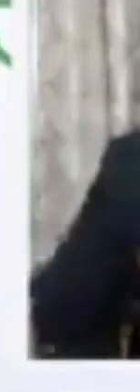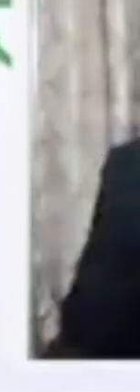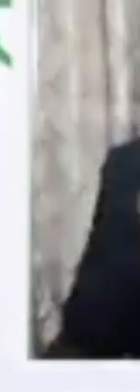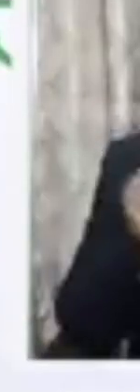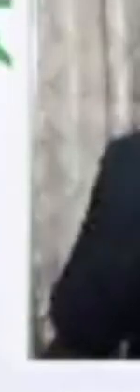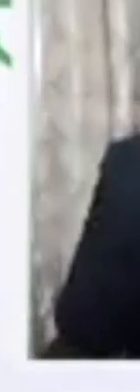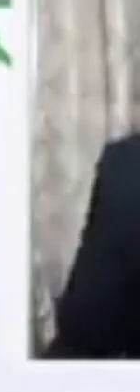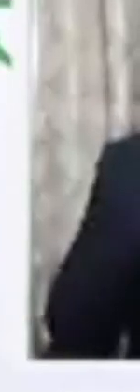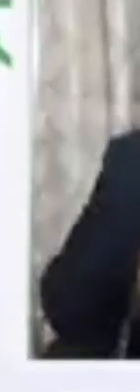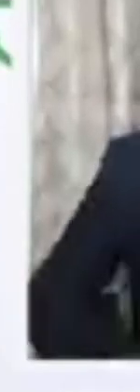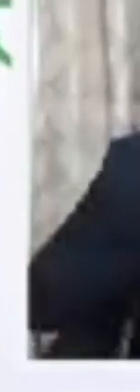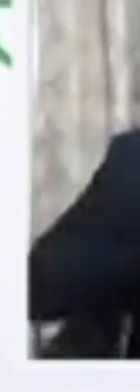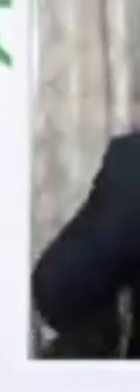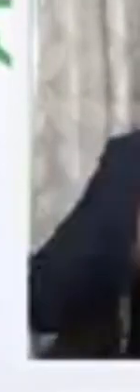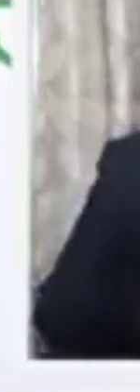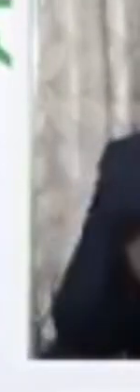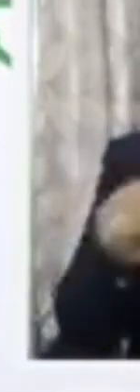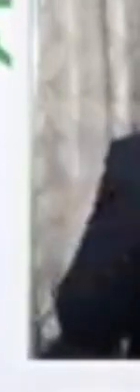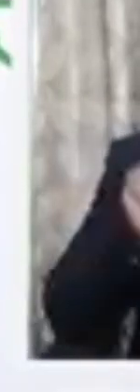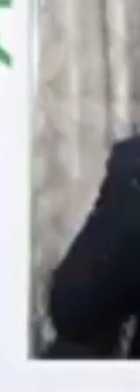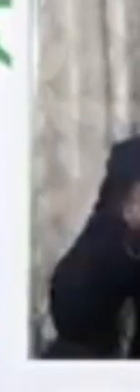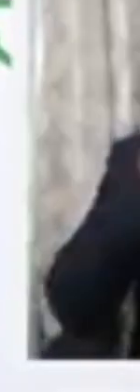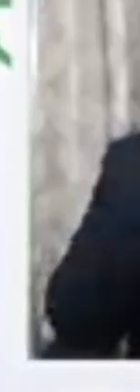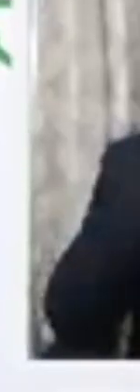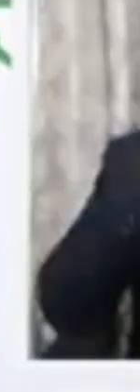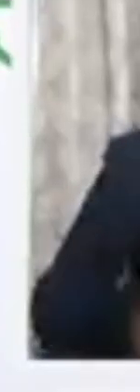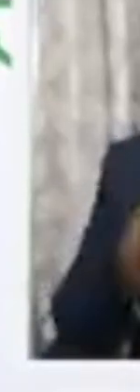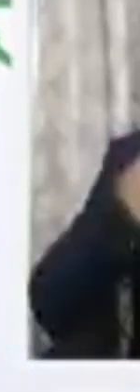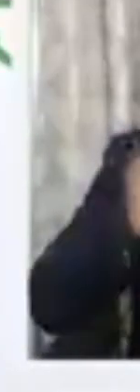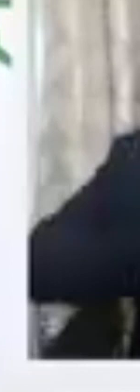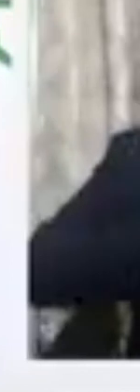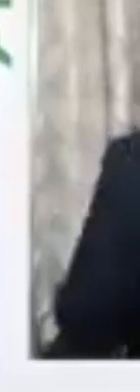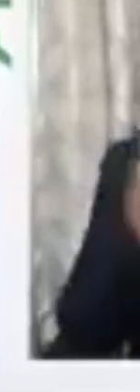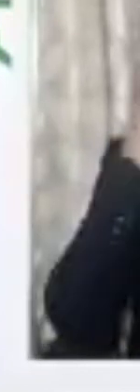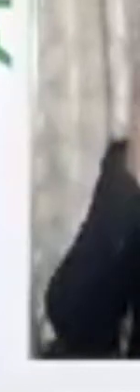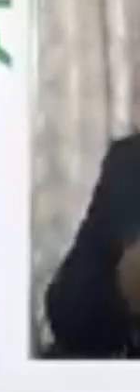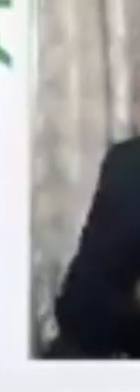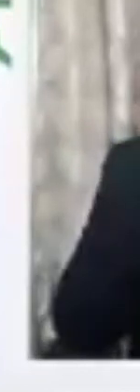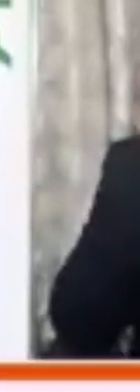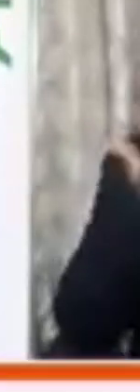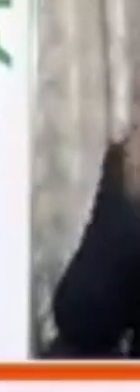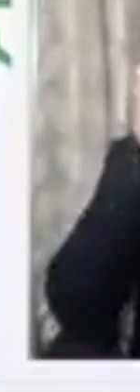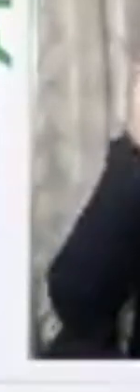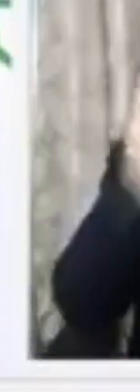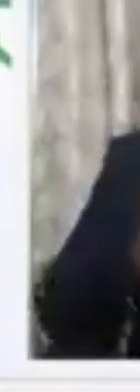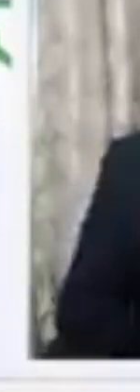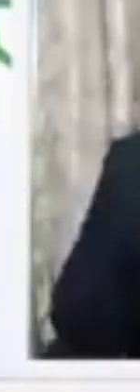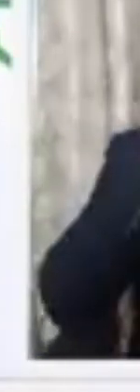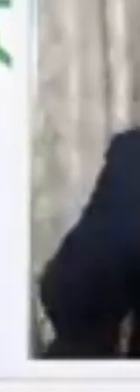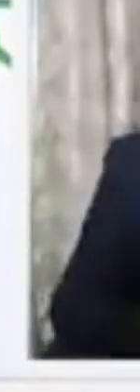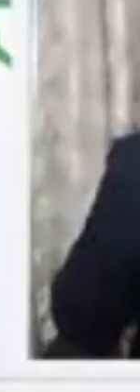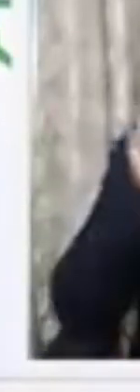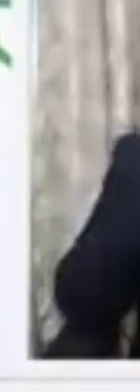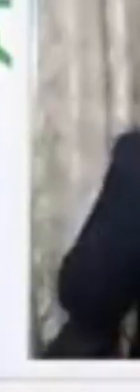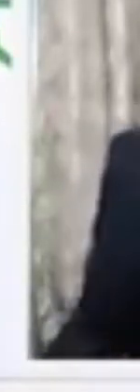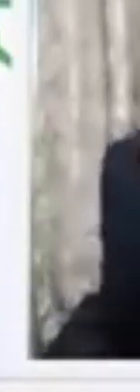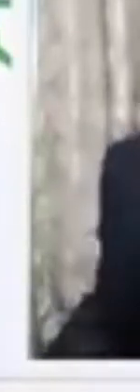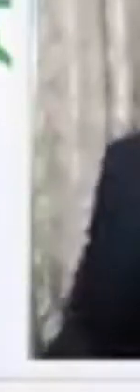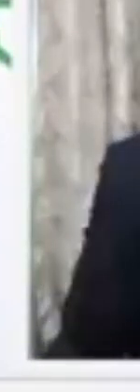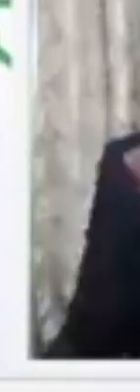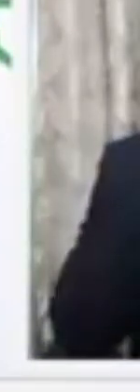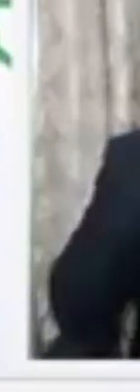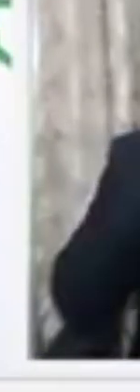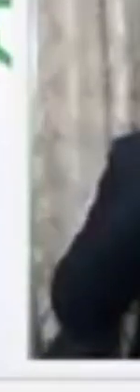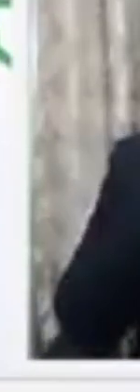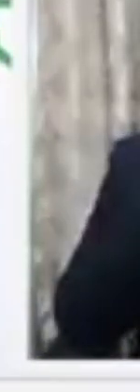আসসালামু আলাইকুম, আমি অধ্যাপক ডাক্তার নাসিমা সুলতানা, অতিরিক্ত মহাপরিচালক প্রশাসন স্বাস্থ্য অধিদপ্তর। প্রতিদিনের মতো আজও আপনাদের